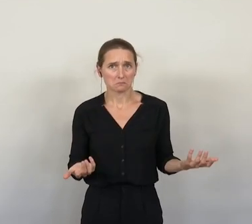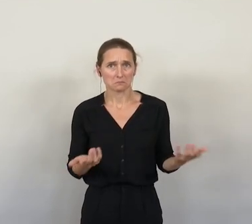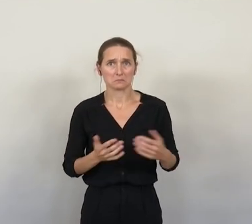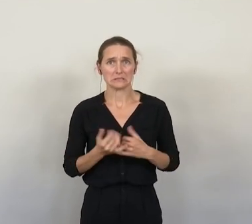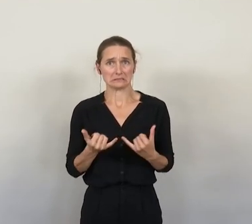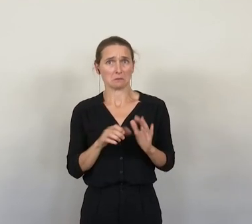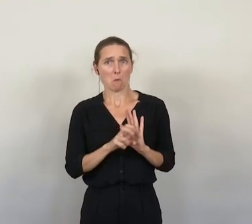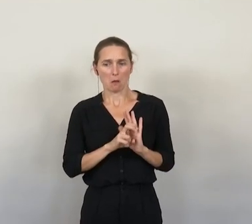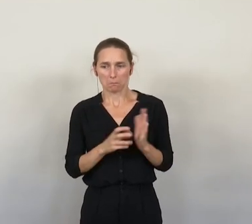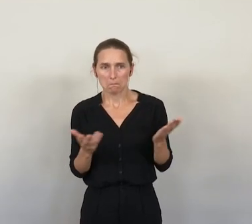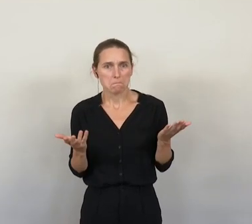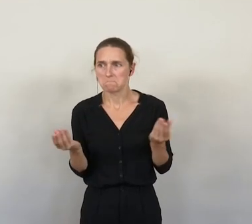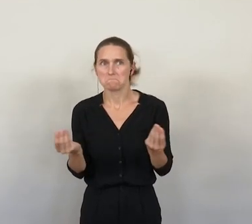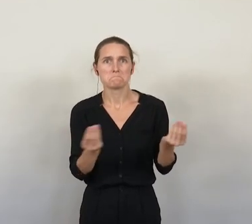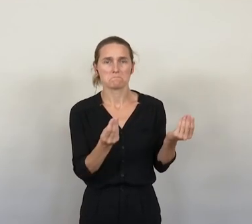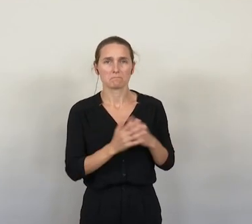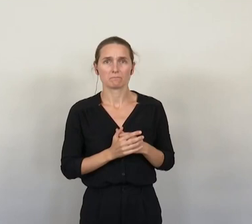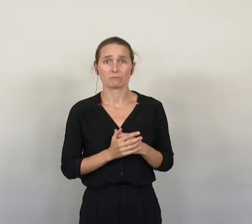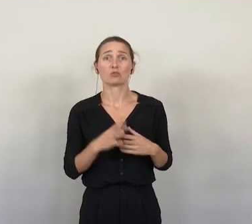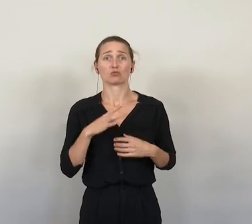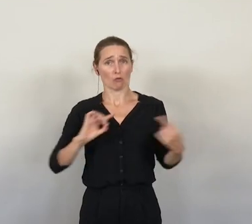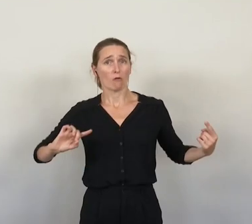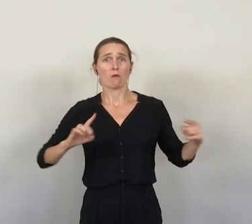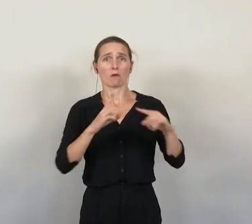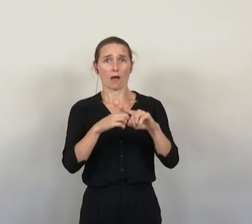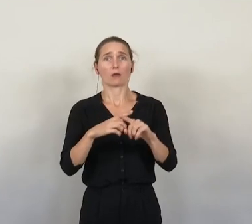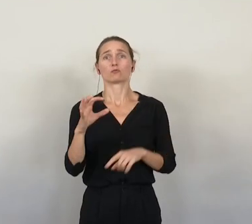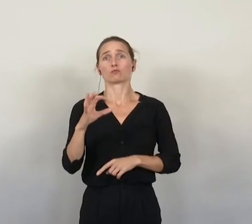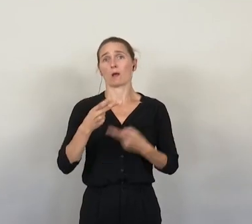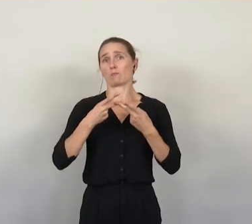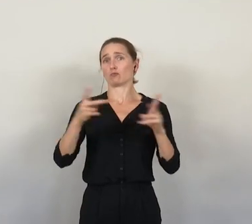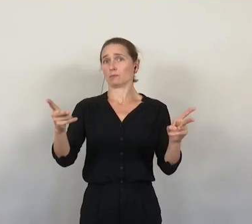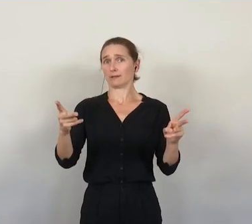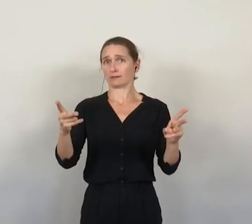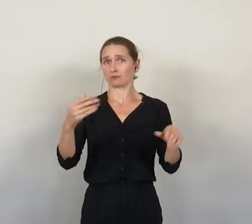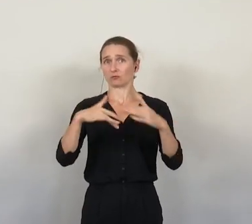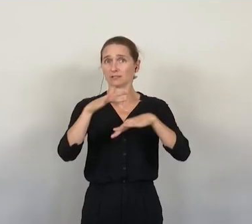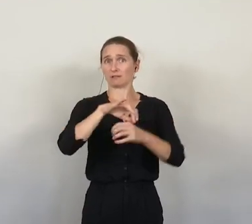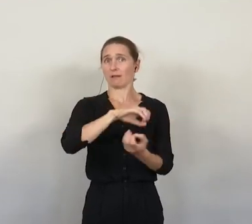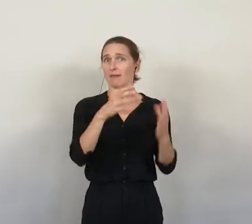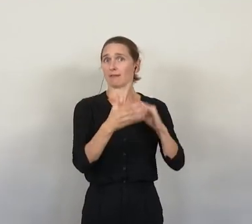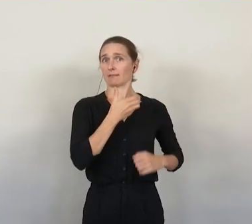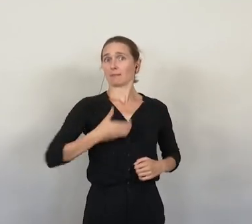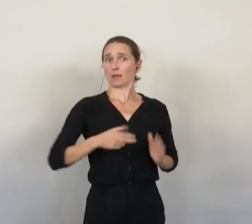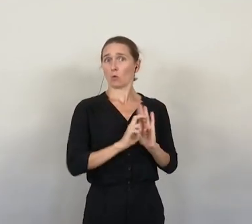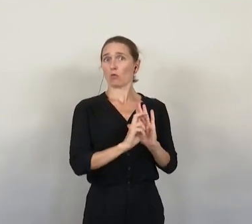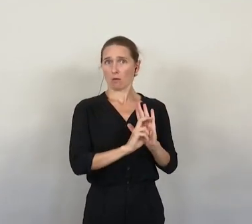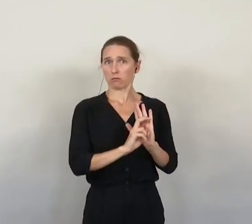Grenoble d'après la carte des toilettes public publié sur le site internet de de la ville